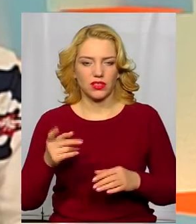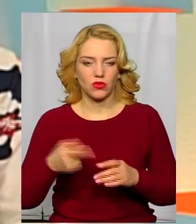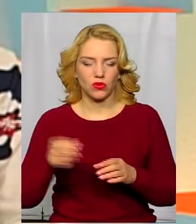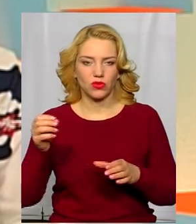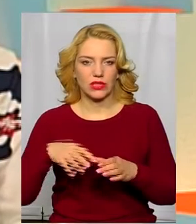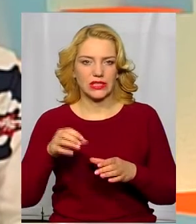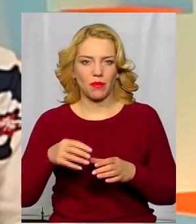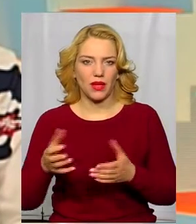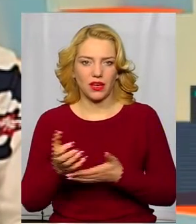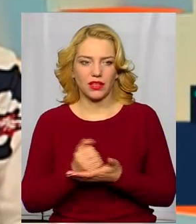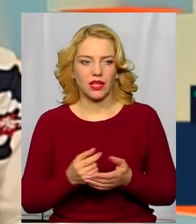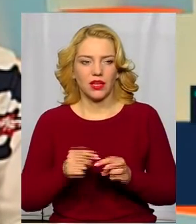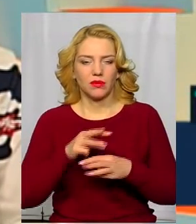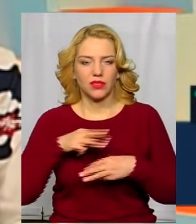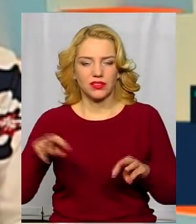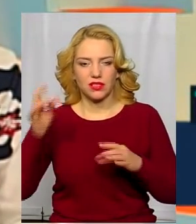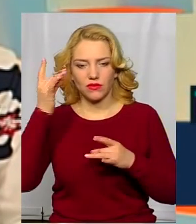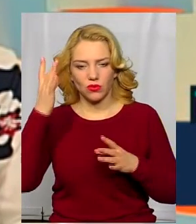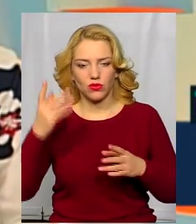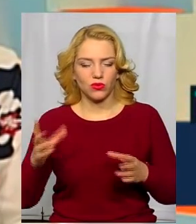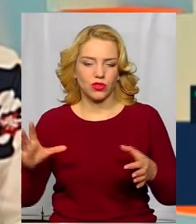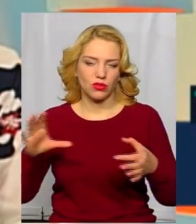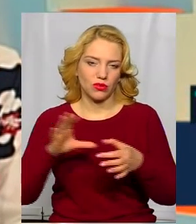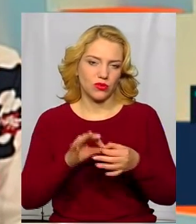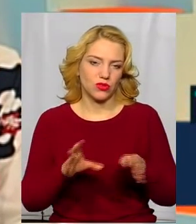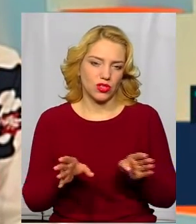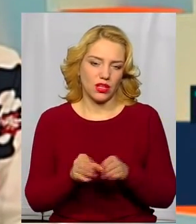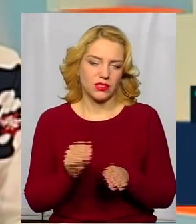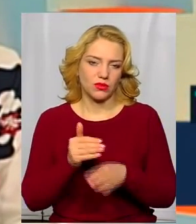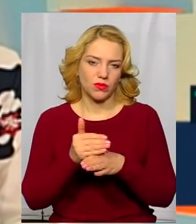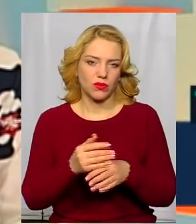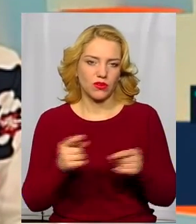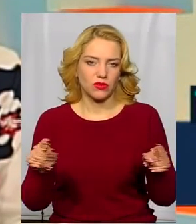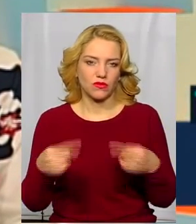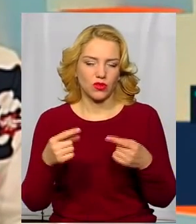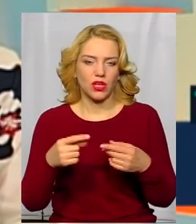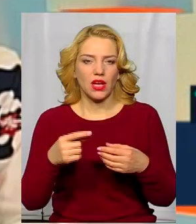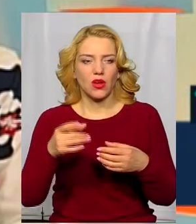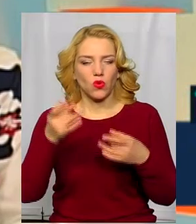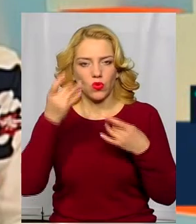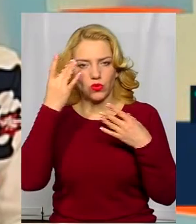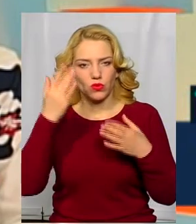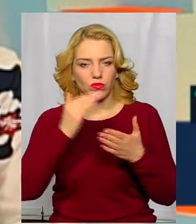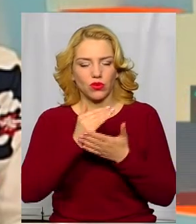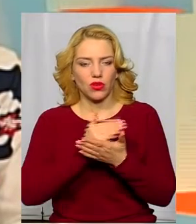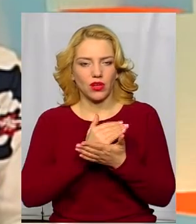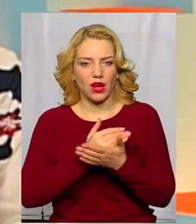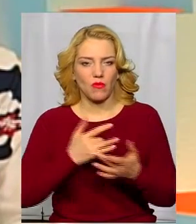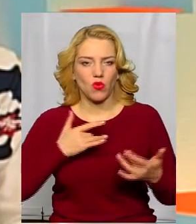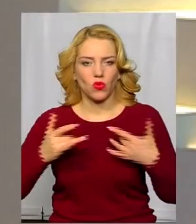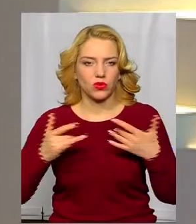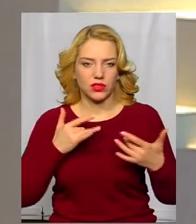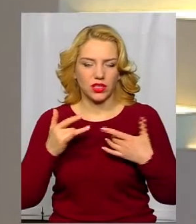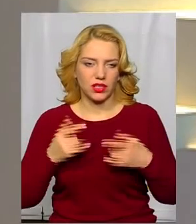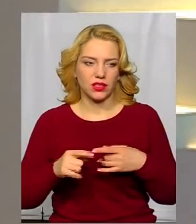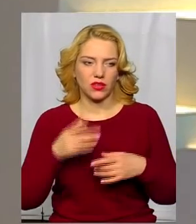доключається, робить нам концертну програму, щоб було якось веселіше і... Ага, знову ж таки, ви говорите, якщо про